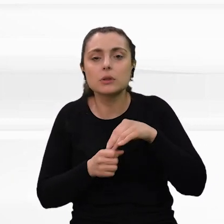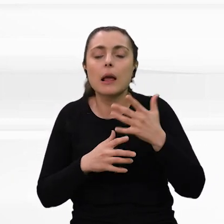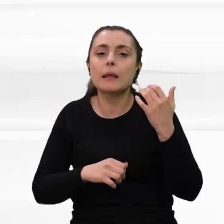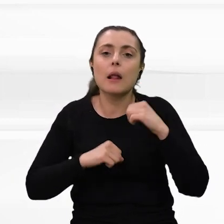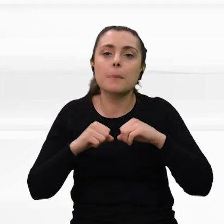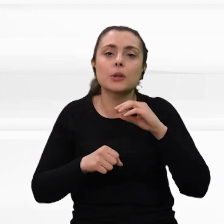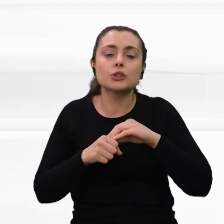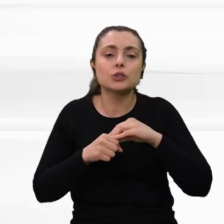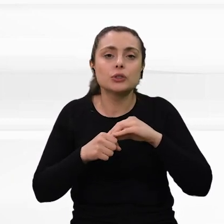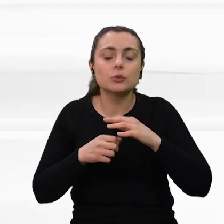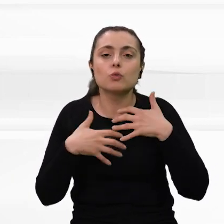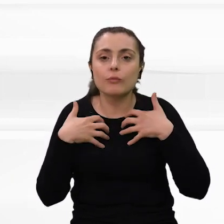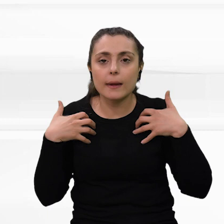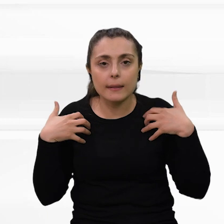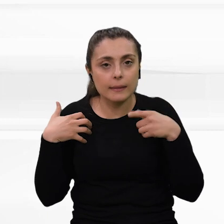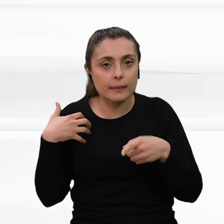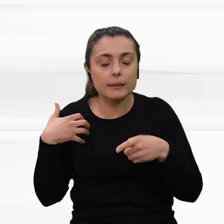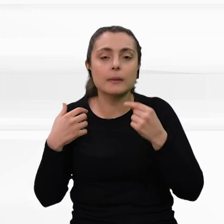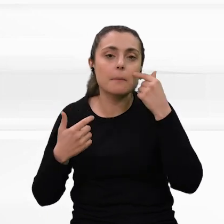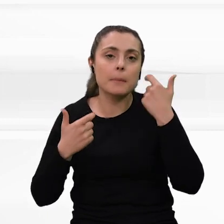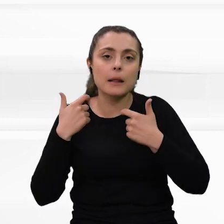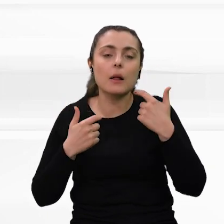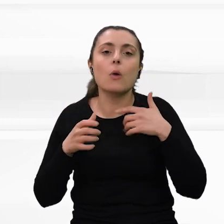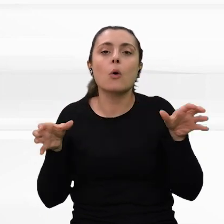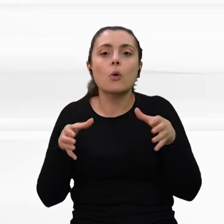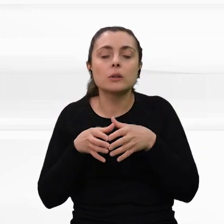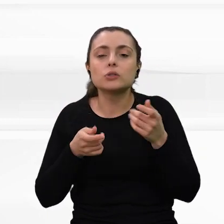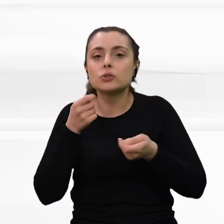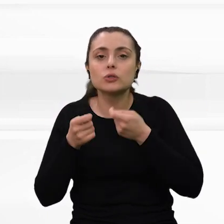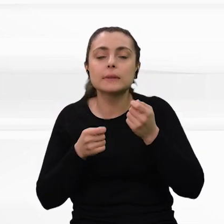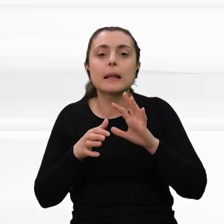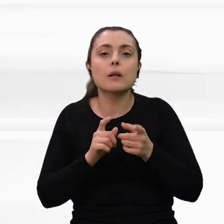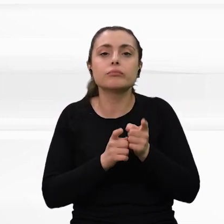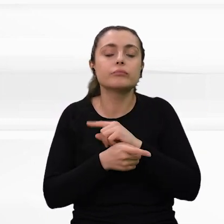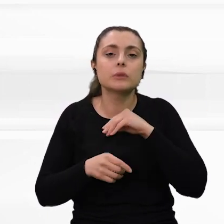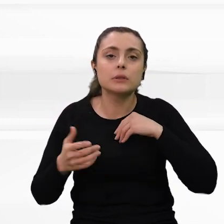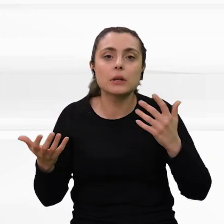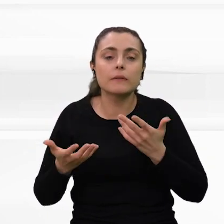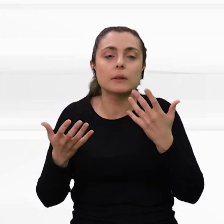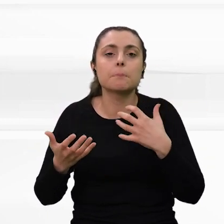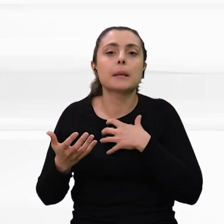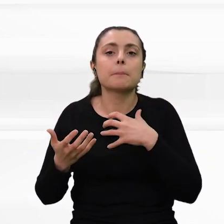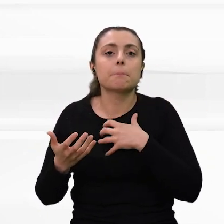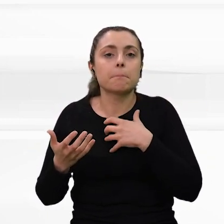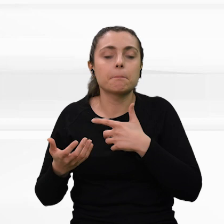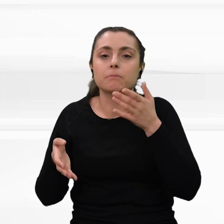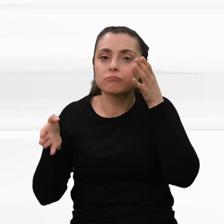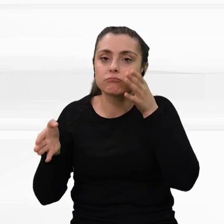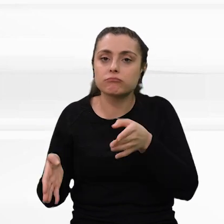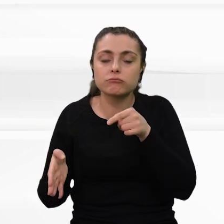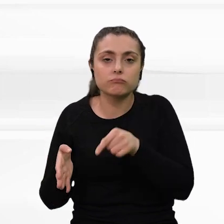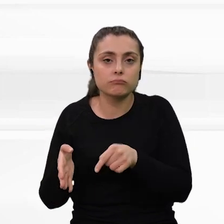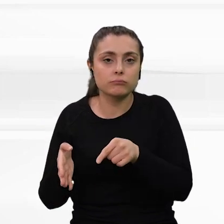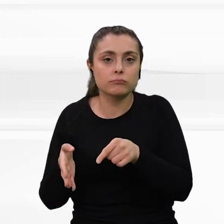hangi rekabet içgüdülerine güvendiklerini bireysel ve örgütsel hareketlerinde ne tür davranış kalıplarını Ben istediklerini